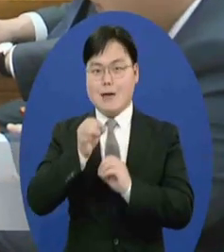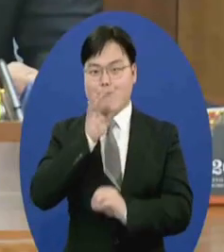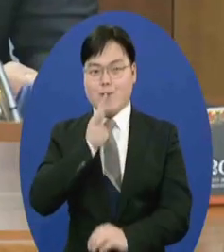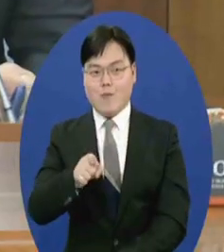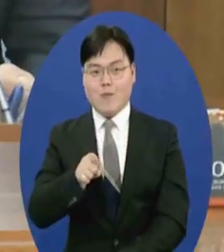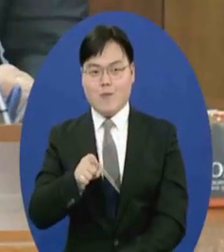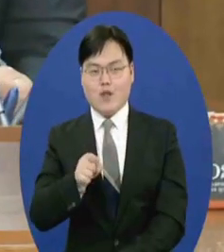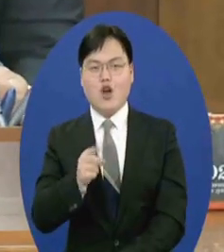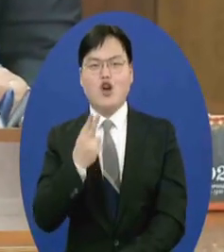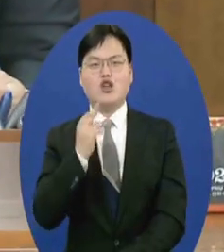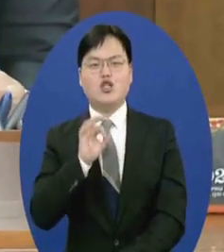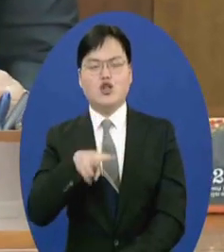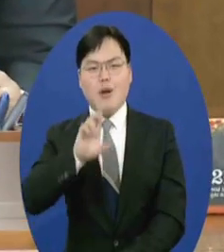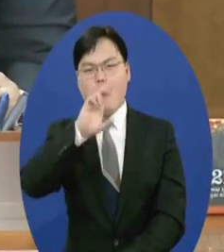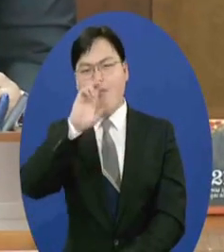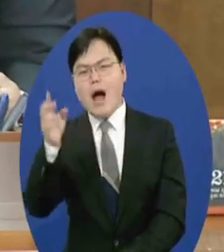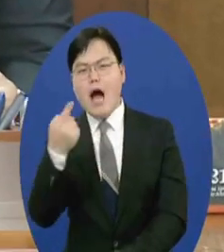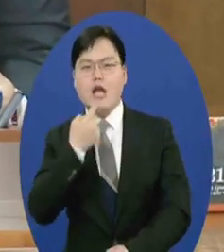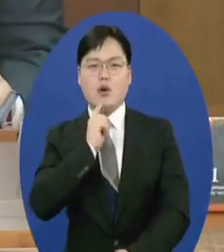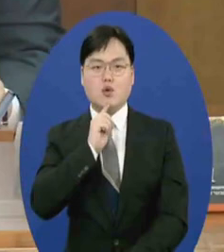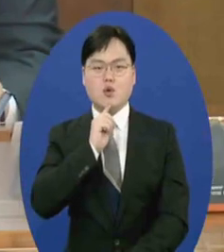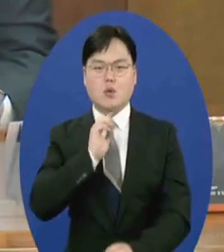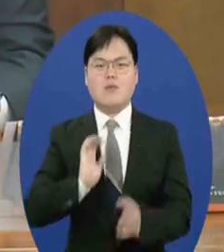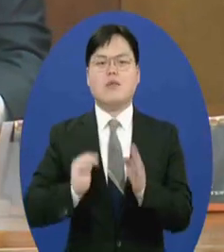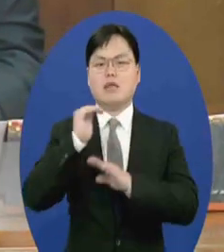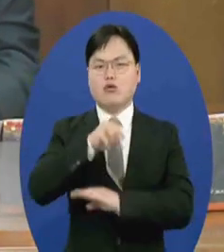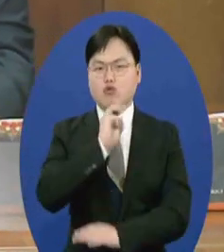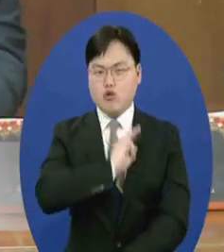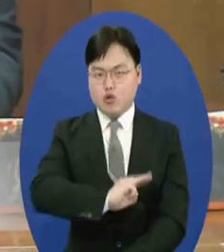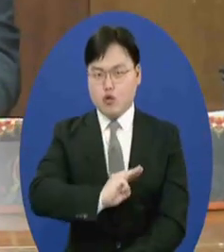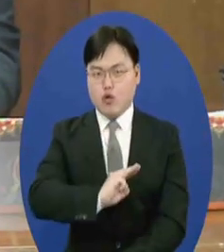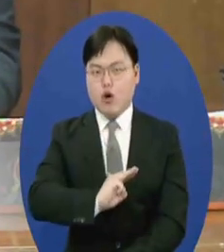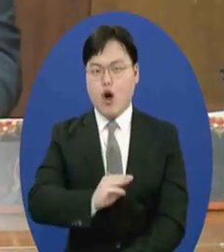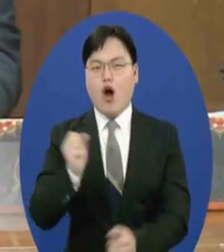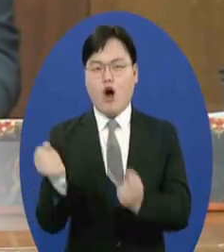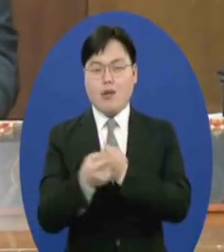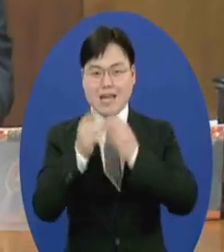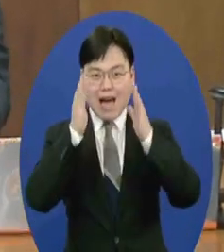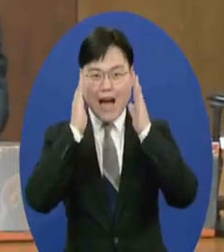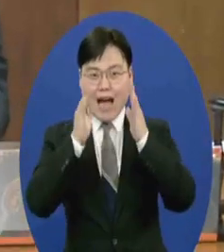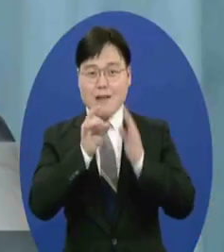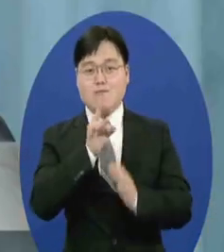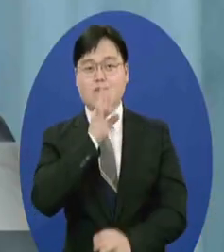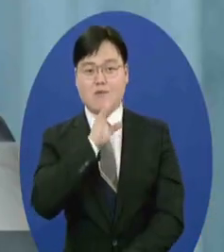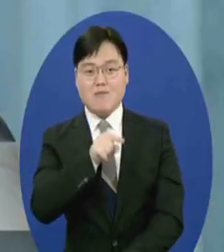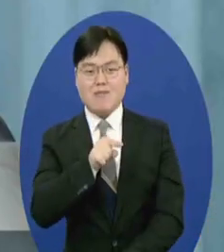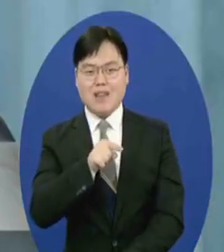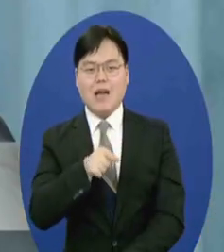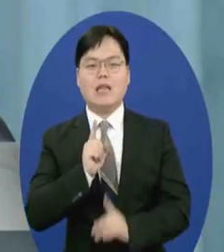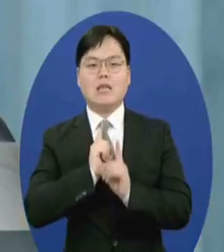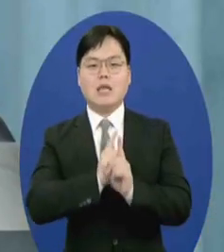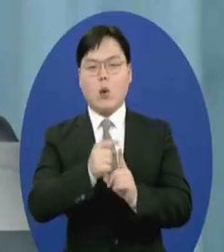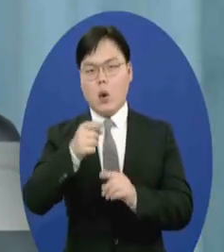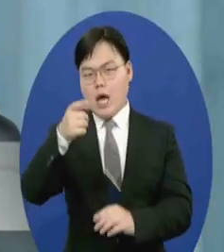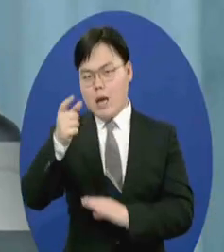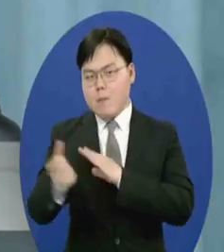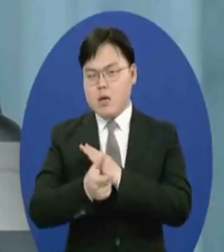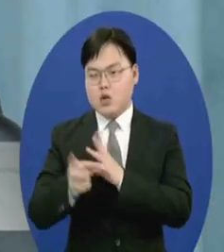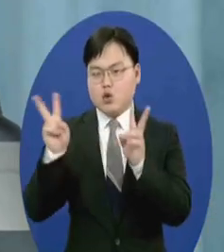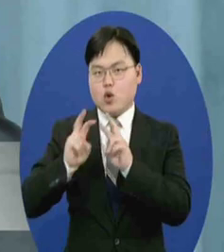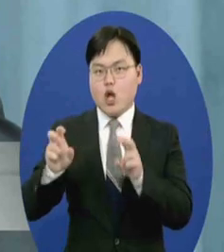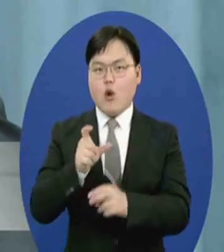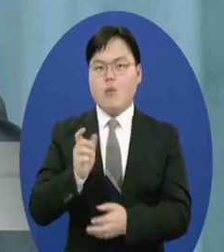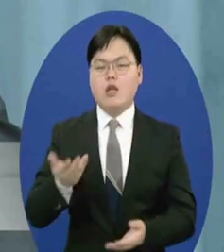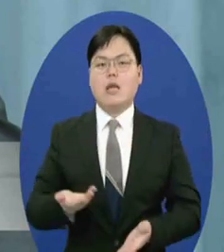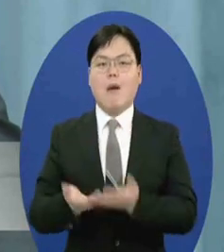гэжээ. Мөн цөлжилт, байгаль орчны доройтолтой тэмцэх, бууруулах чиглэлд онцгой анхаарч ажиллах учраас энэ чиглэлээр эрдэмтэн